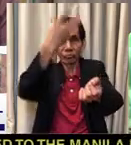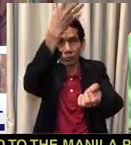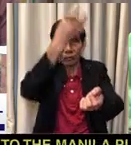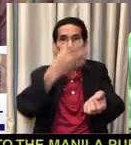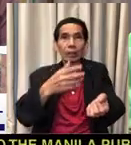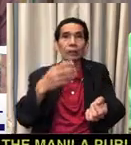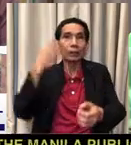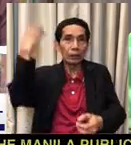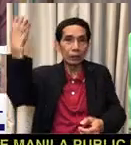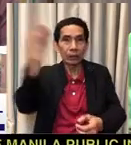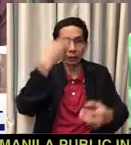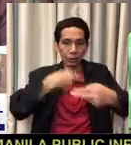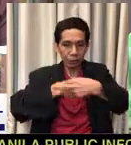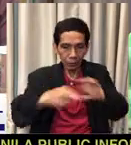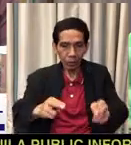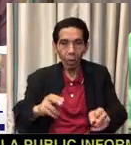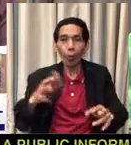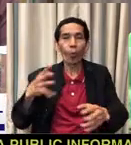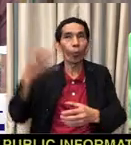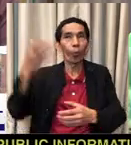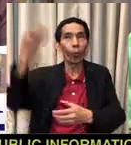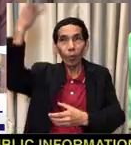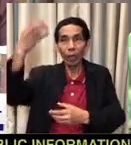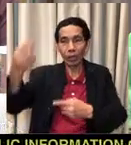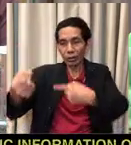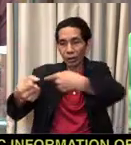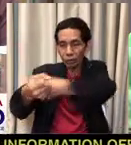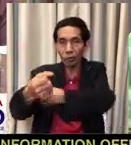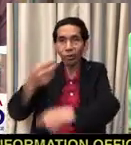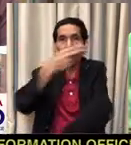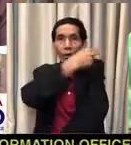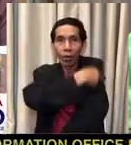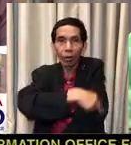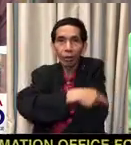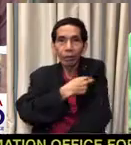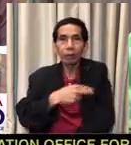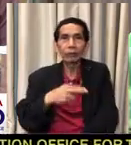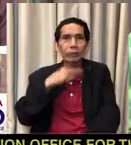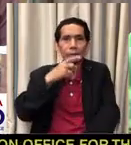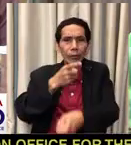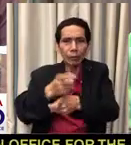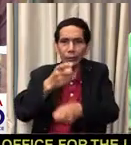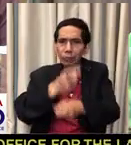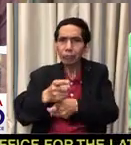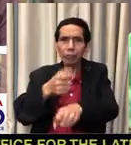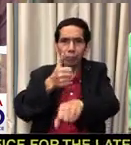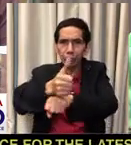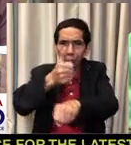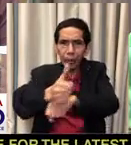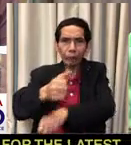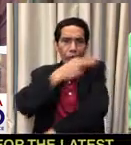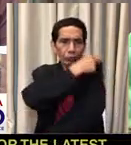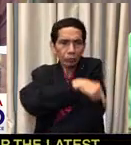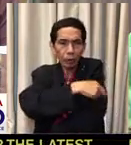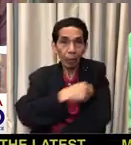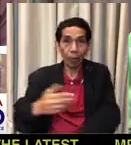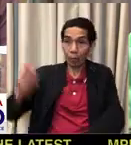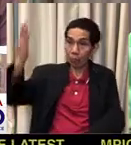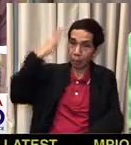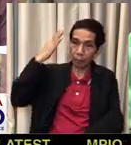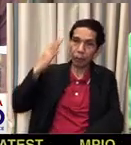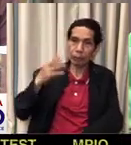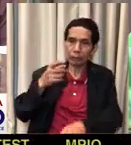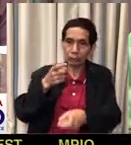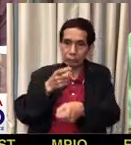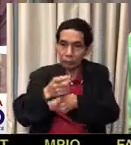Dahil nasa emergency room kami, walang dextrose yung hospital. Hindi ko naman masising hospital eh. Talagang ganun. Noong una, siyempre,